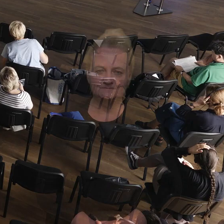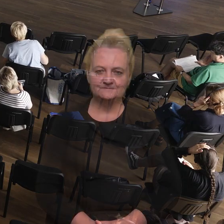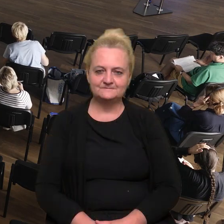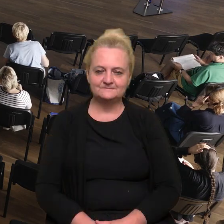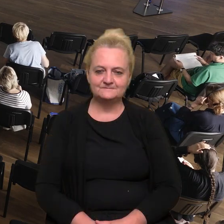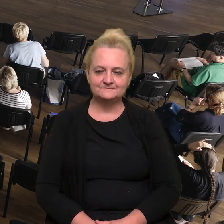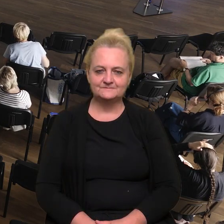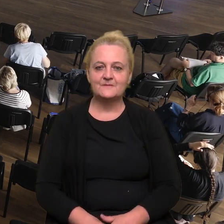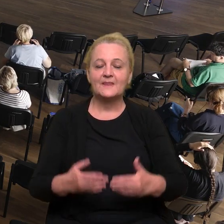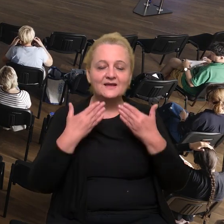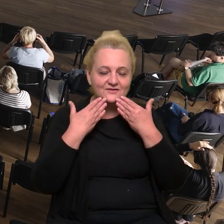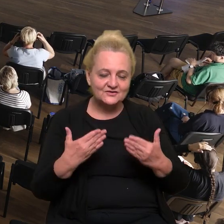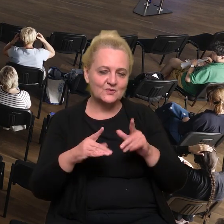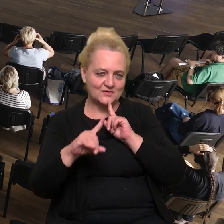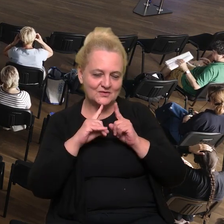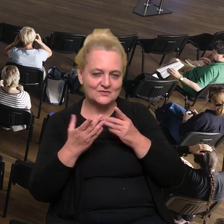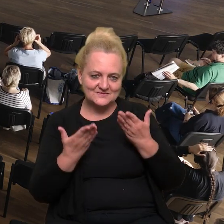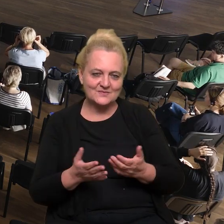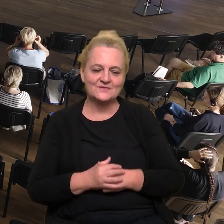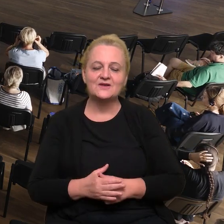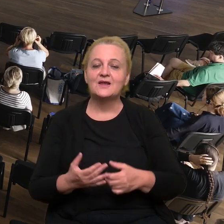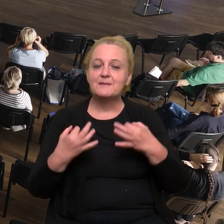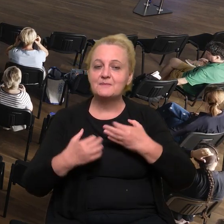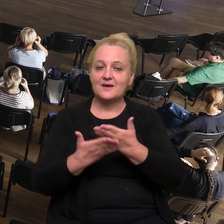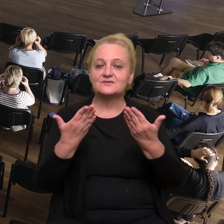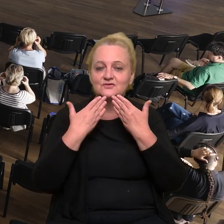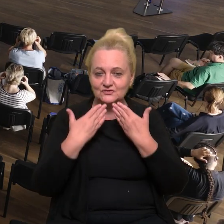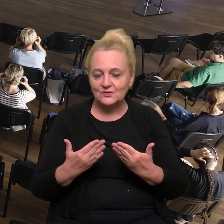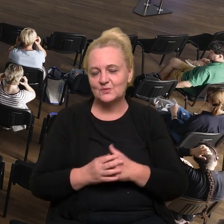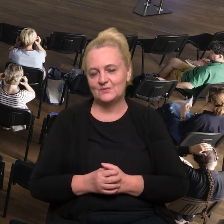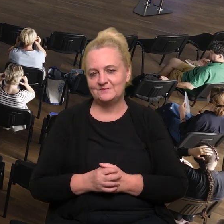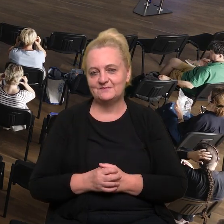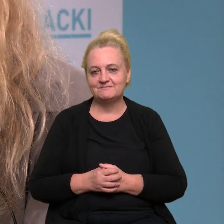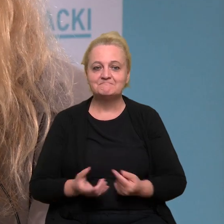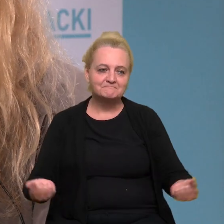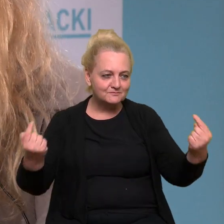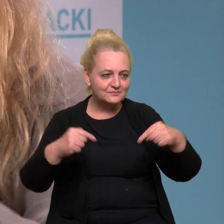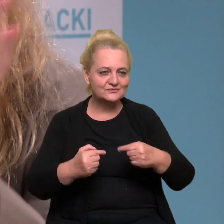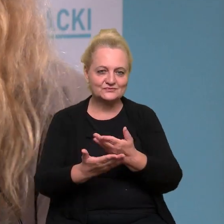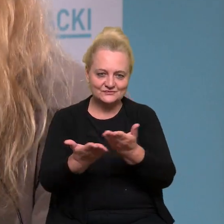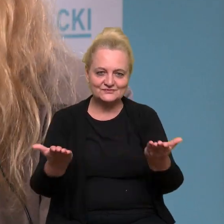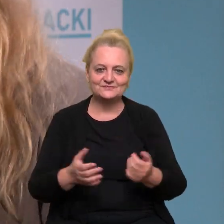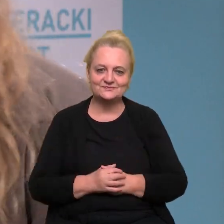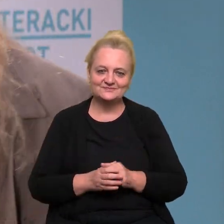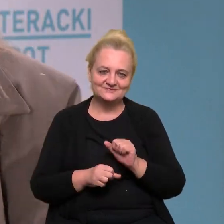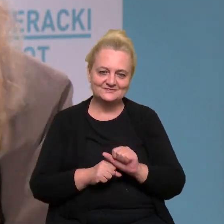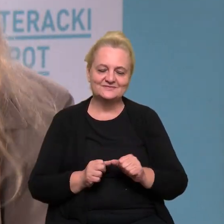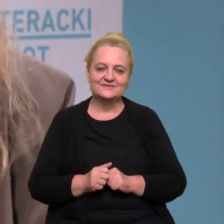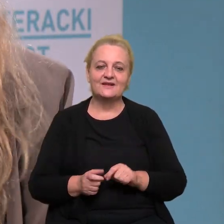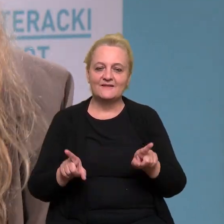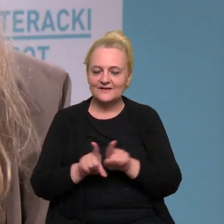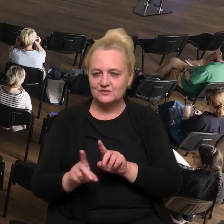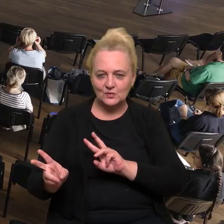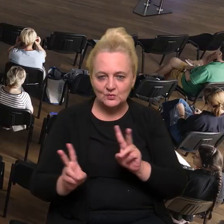auch danke fürs Gespräch. Und dziękuję za rozmowę i Państwu za to, że Państwo przyszli, za